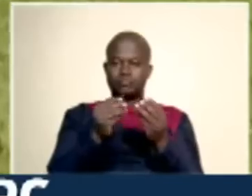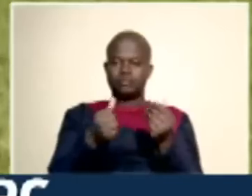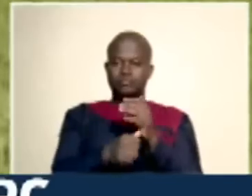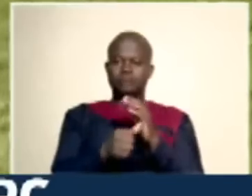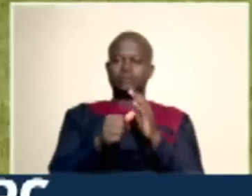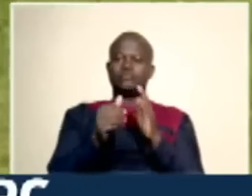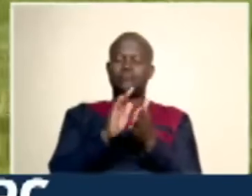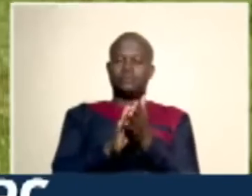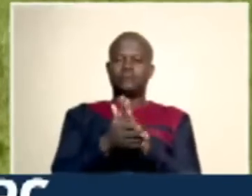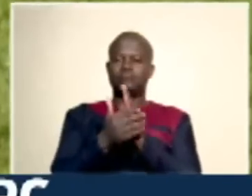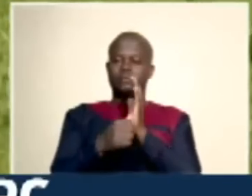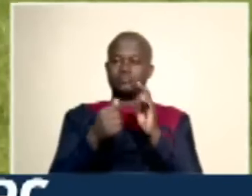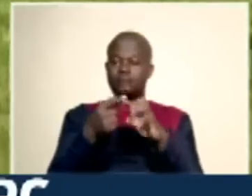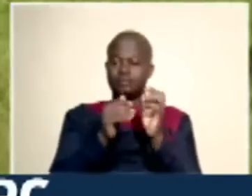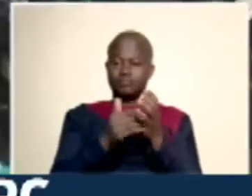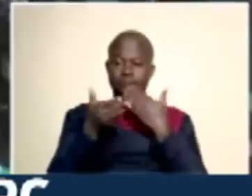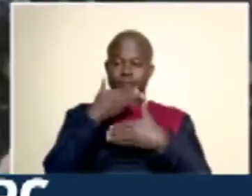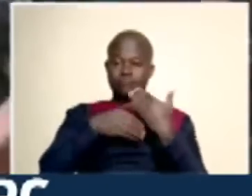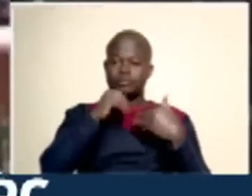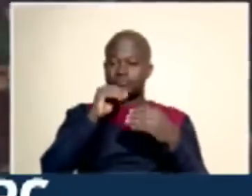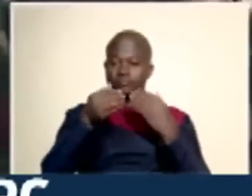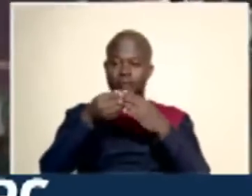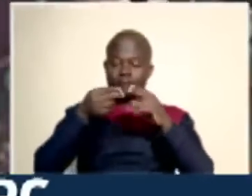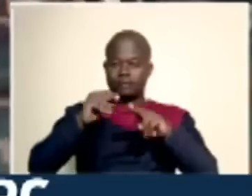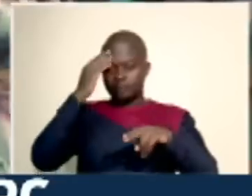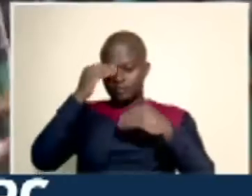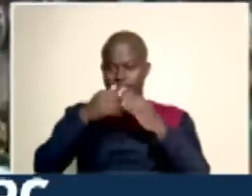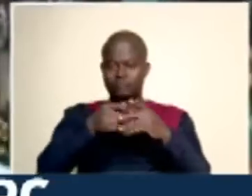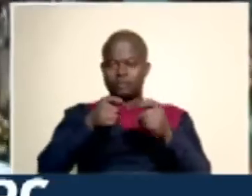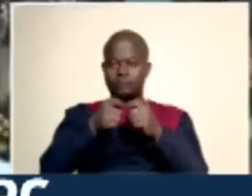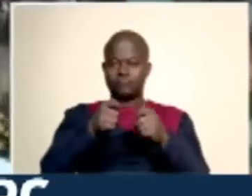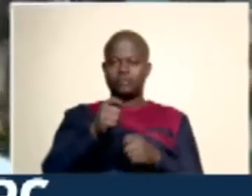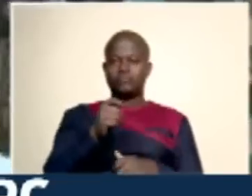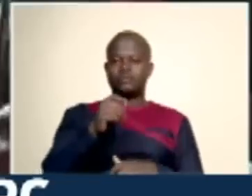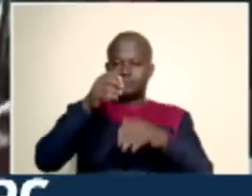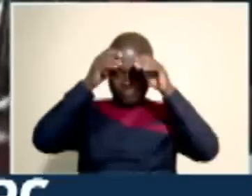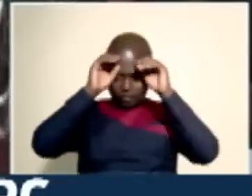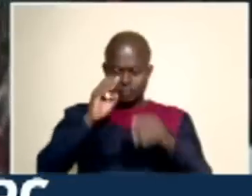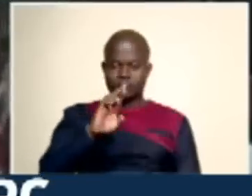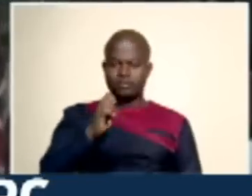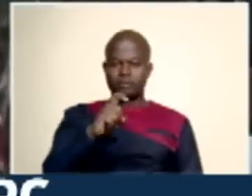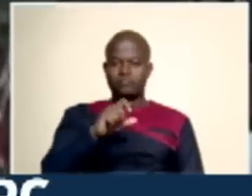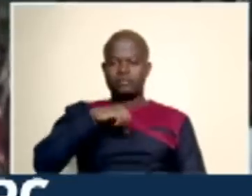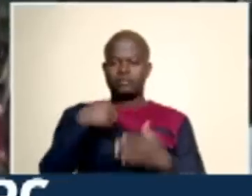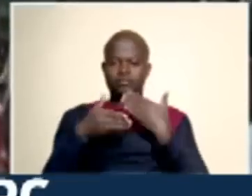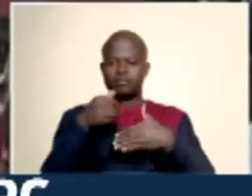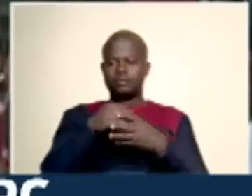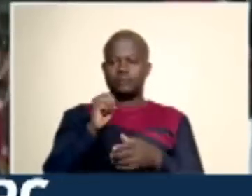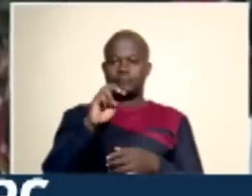iki kibazo ariko kugeza ubu ibyo biganiro ntibiraba kuko ubutegetsi bwa President Tshisekedi bwanze kugirana ibiganiro